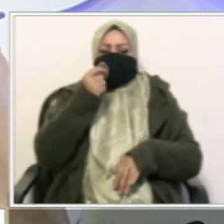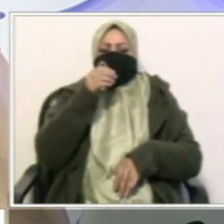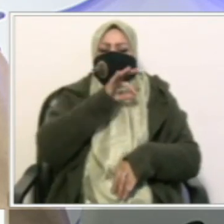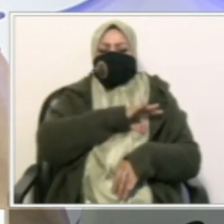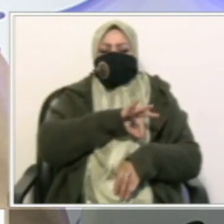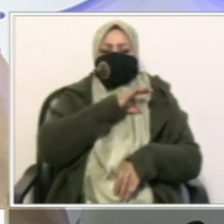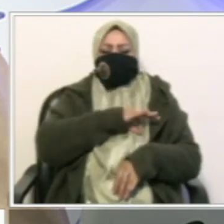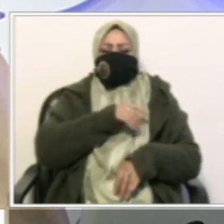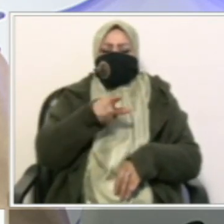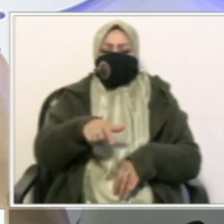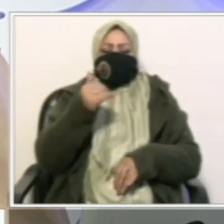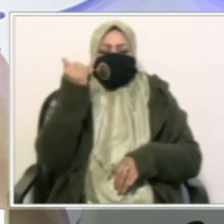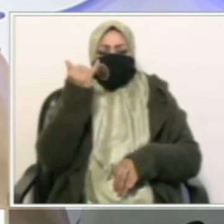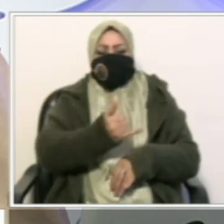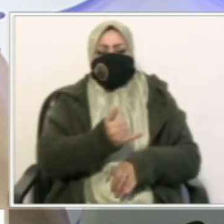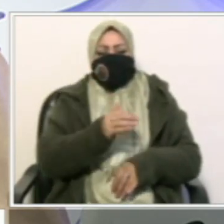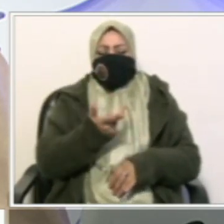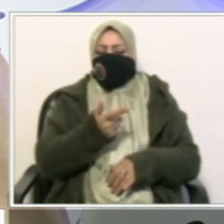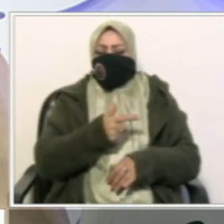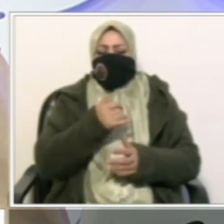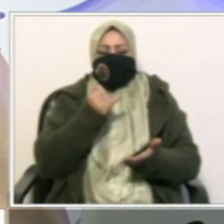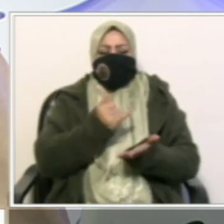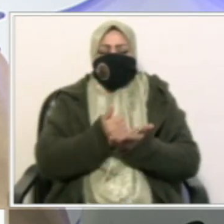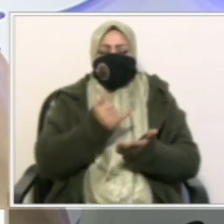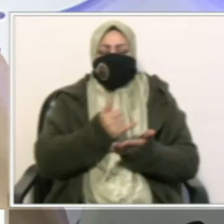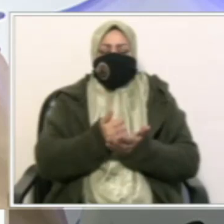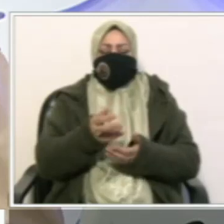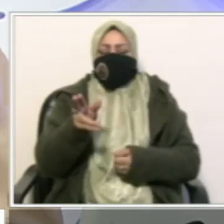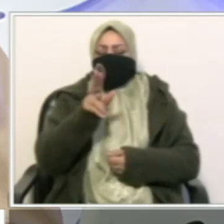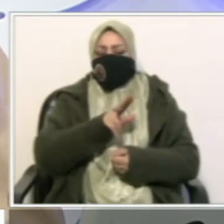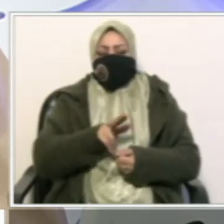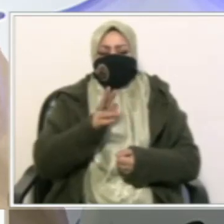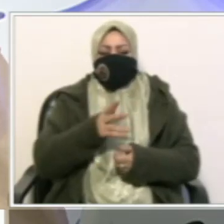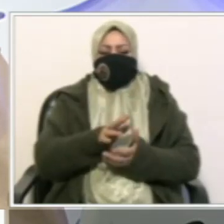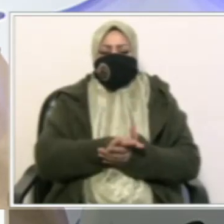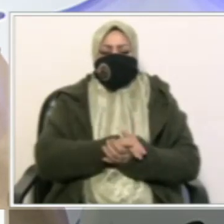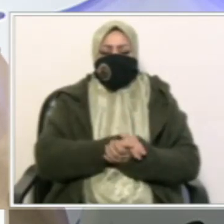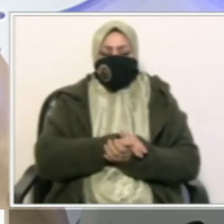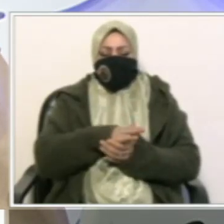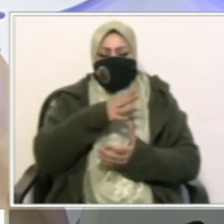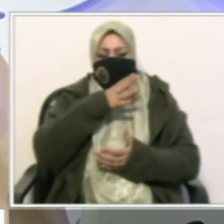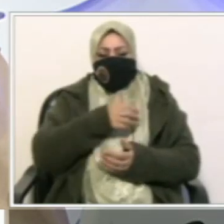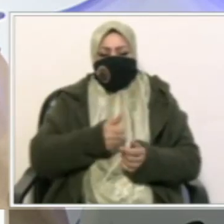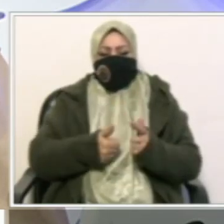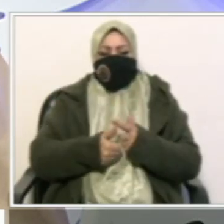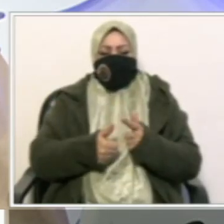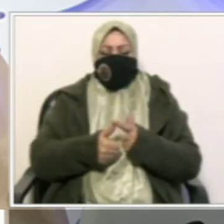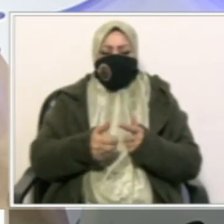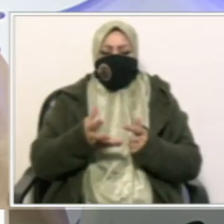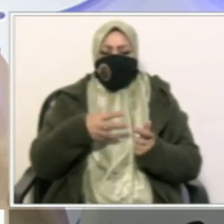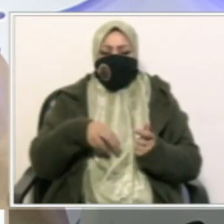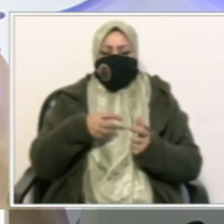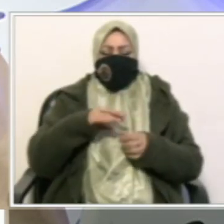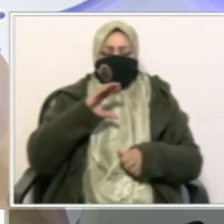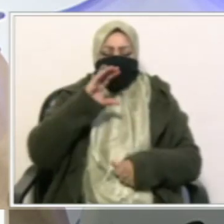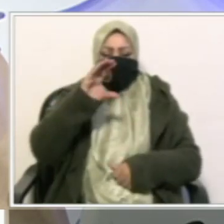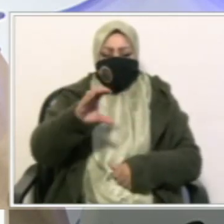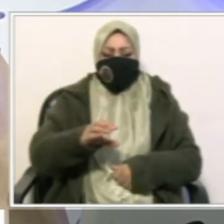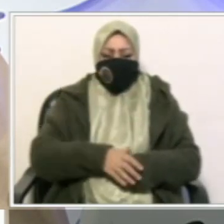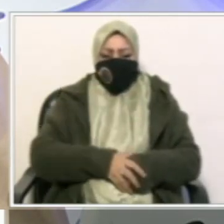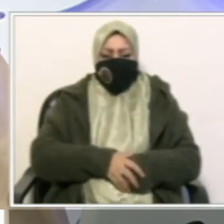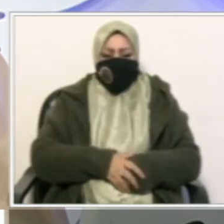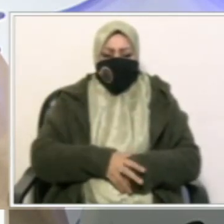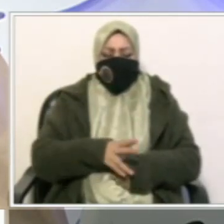هيك سمعت شيخ يقول في أولويات فما حاضر اسمع الجواب إن شاء الله. وربي وربي وحدنا على الحق والعدل اللي ضاع